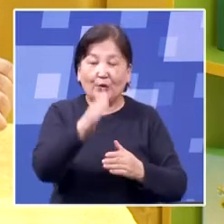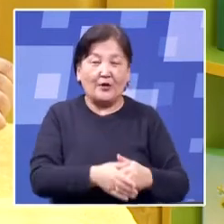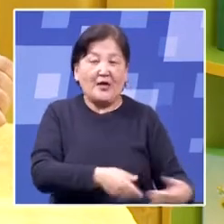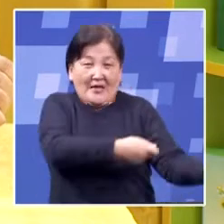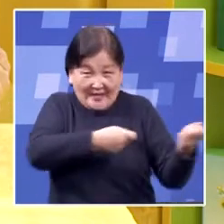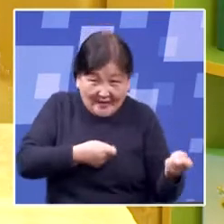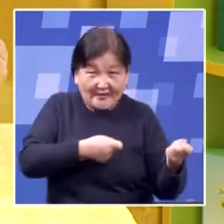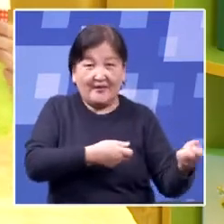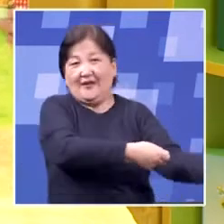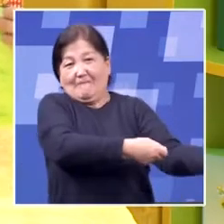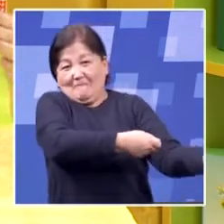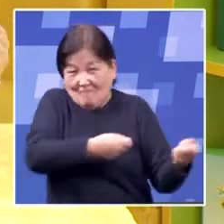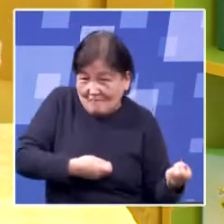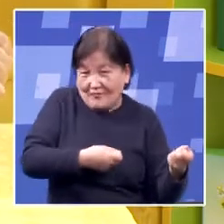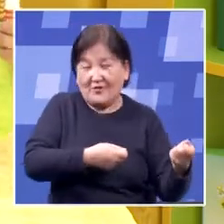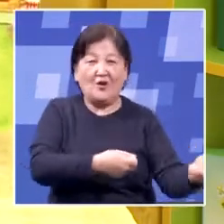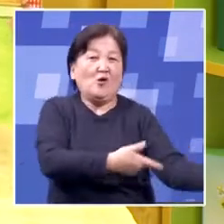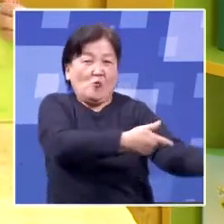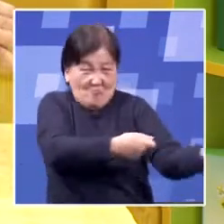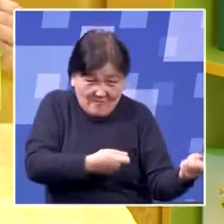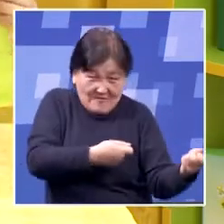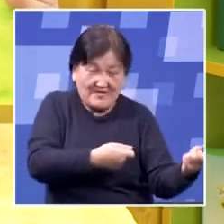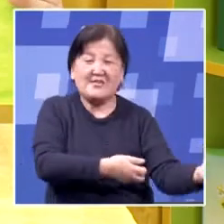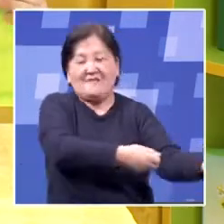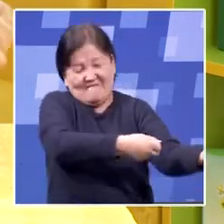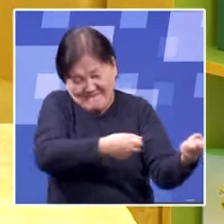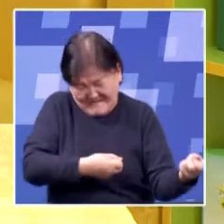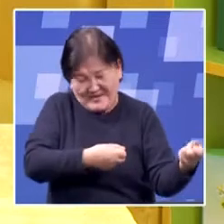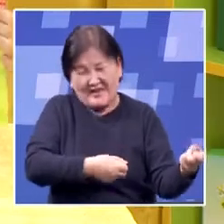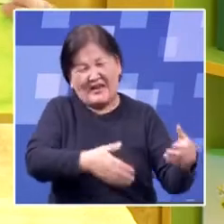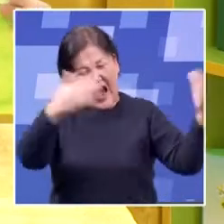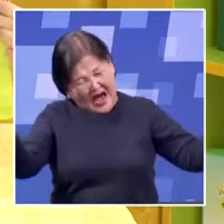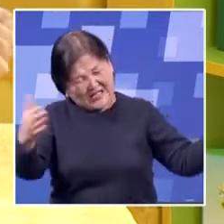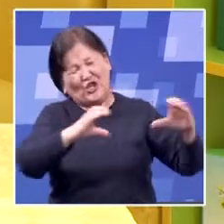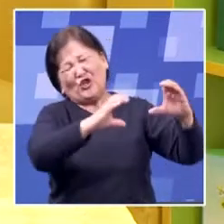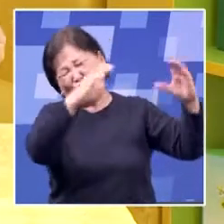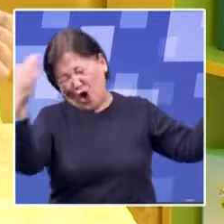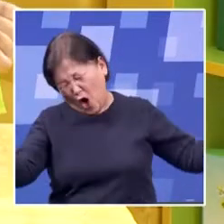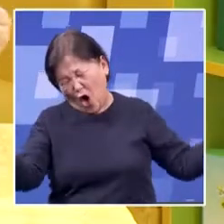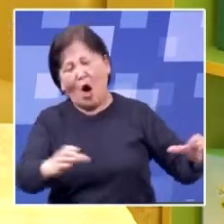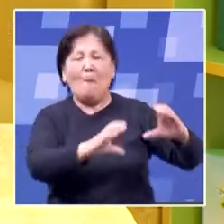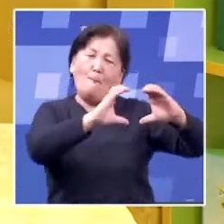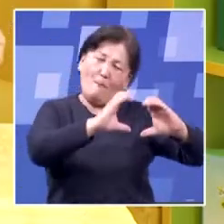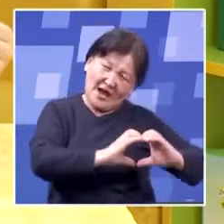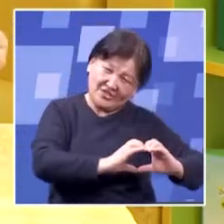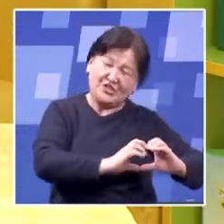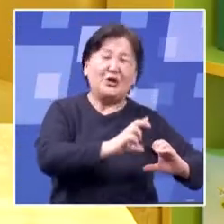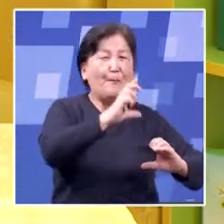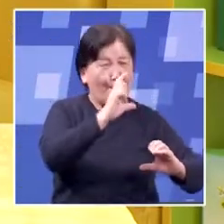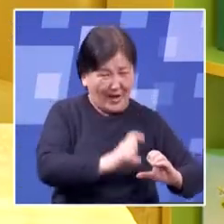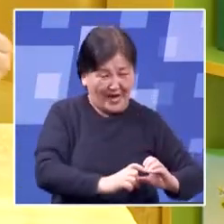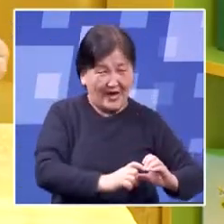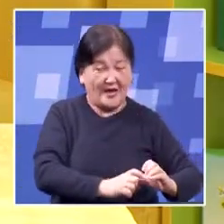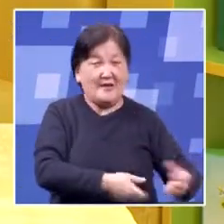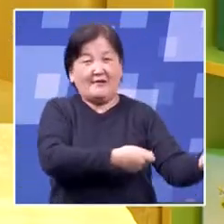дуулаарай. Татти татти хүчлээ хүчлээ яасан